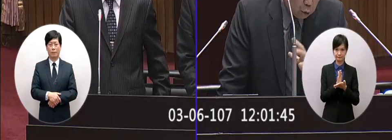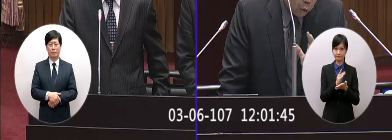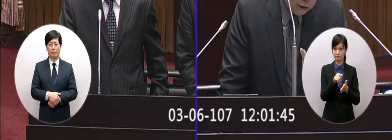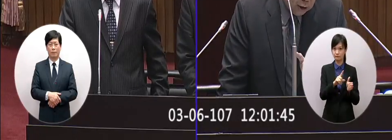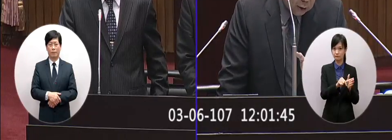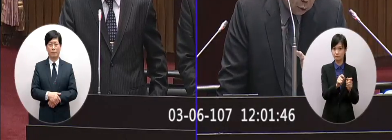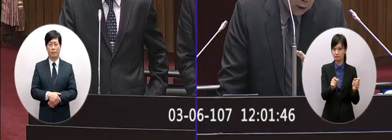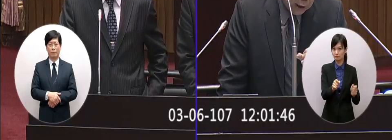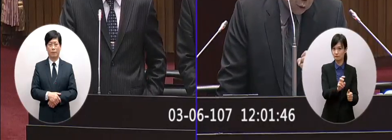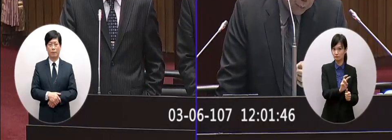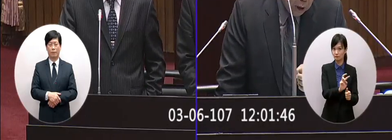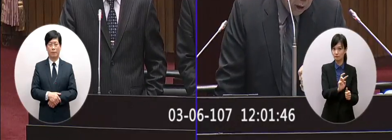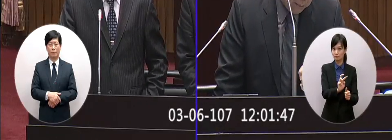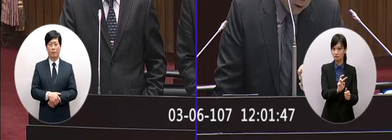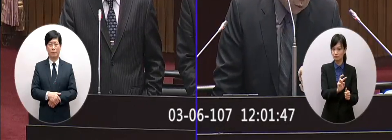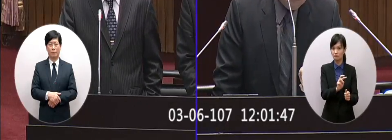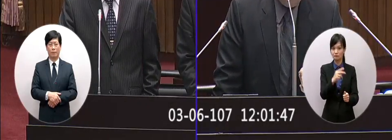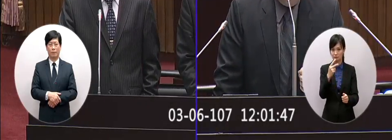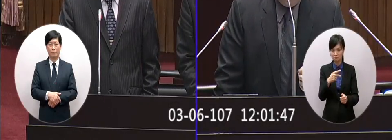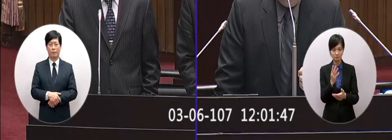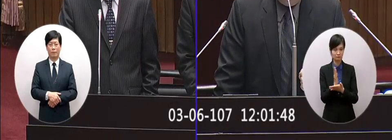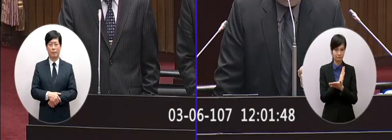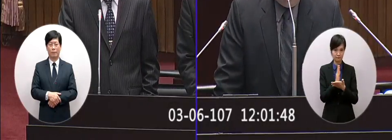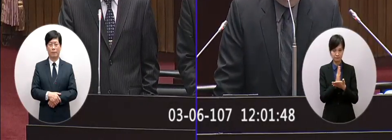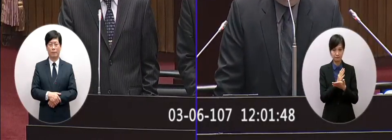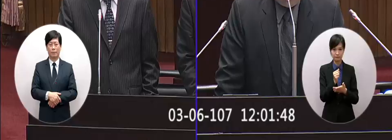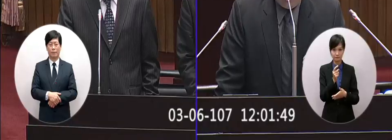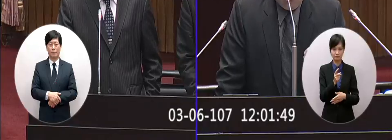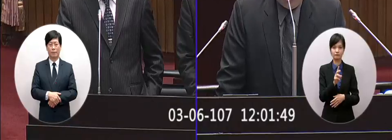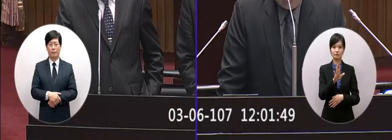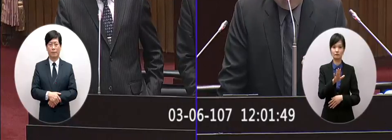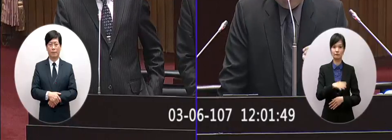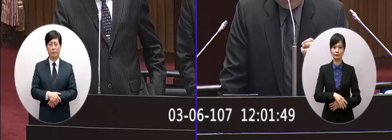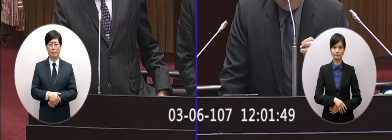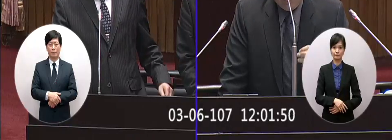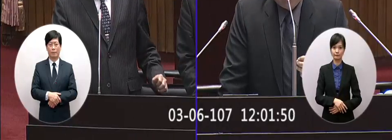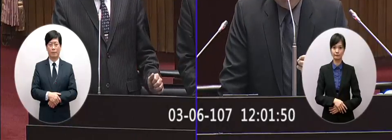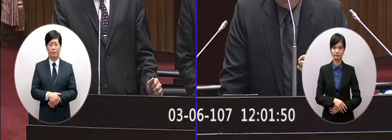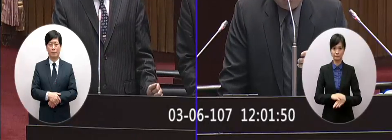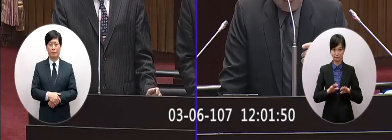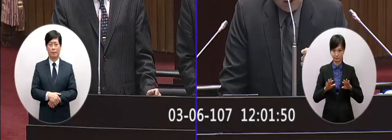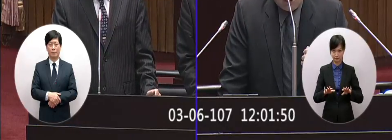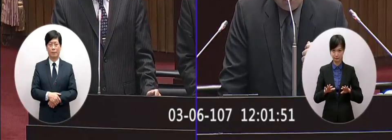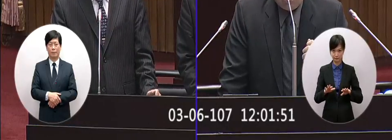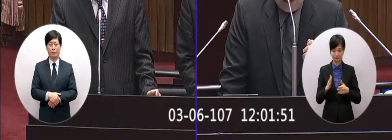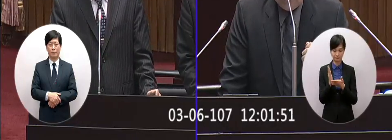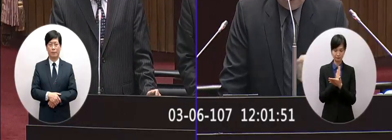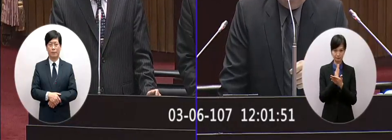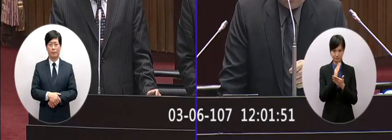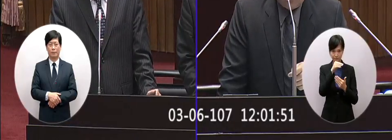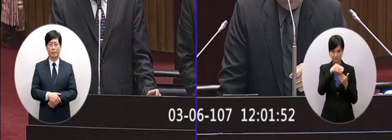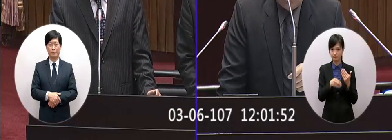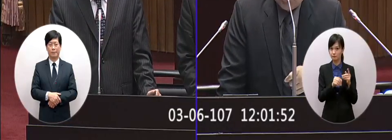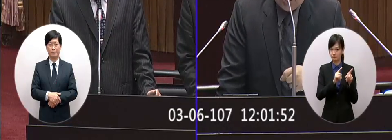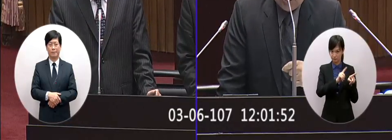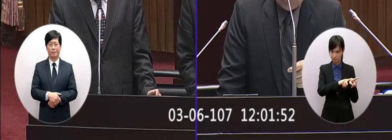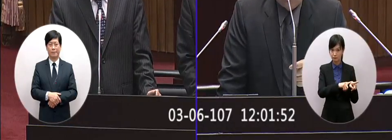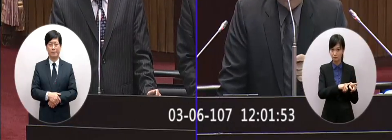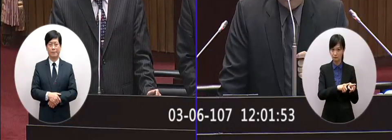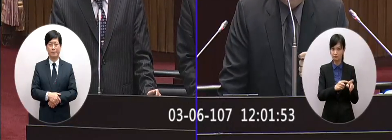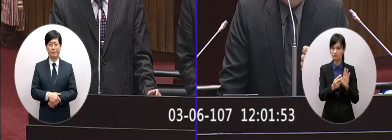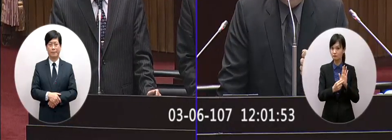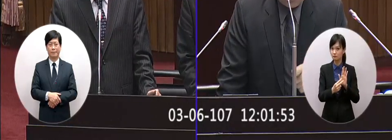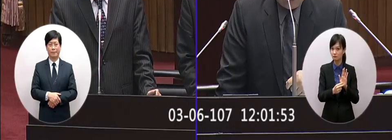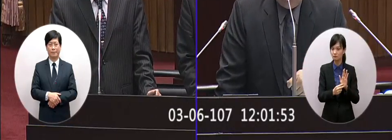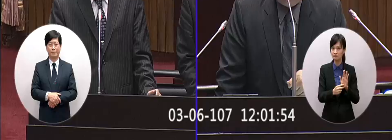分又重新的，就是说来做评估。那特别就是说以目前的，就是说评估的标准来讲的话，事实